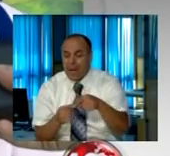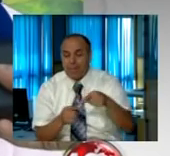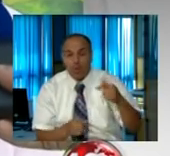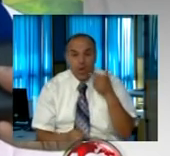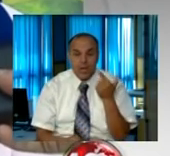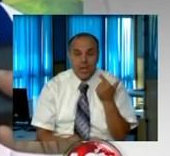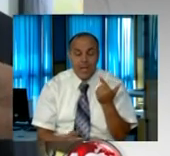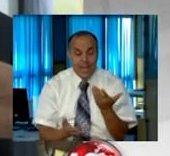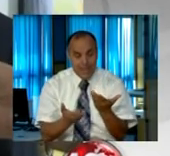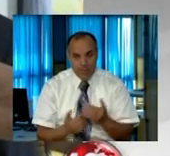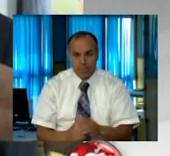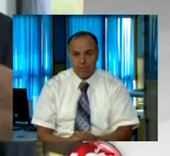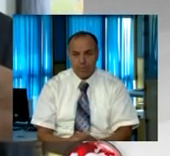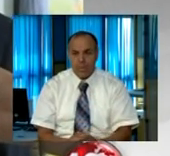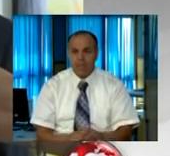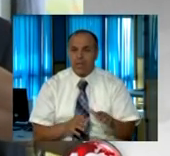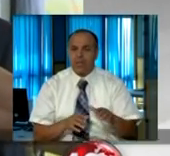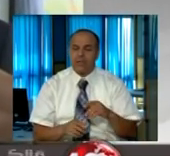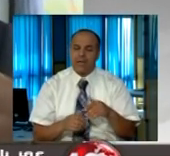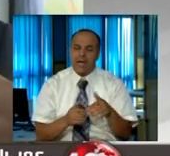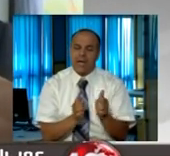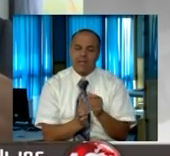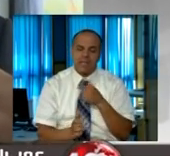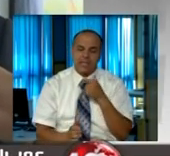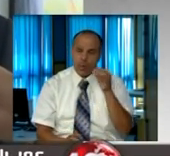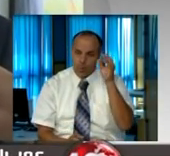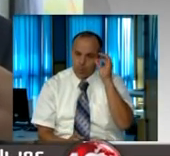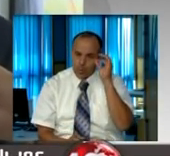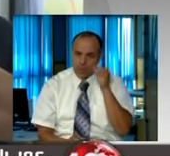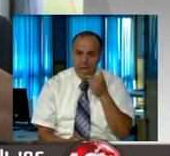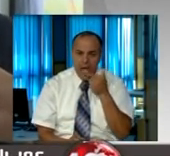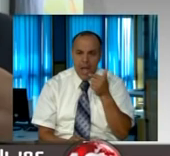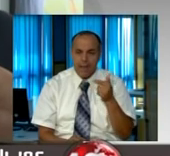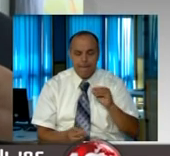الجهة هي اللي تعطي الحلول. احنا في حركة نادي تونس عندنا استراتيجية كاملة باش نعالجوا